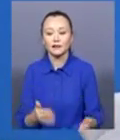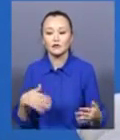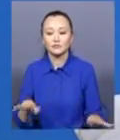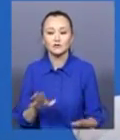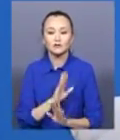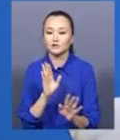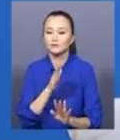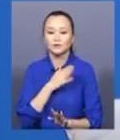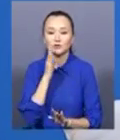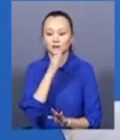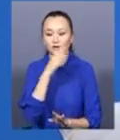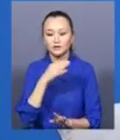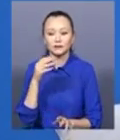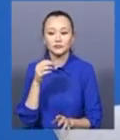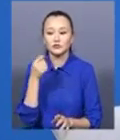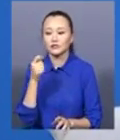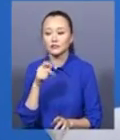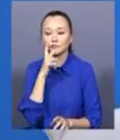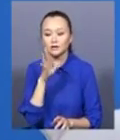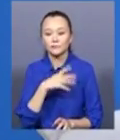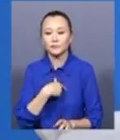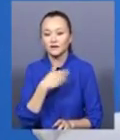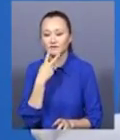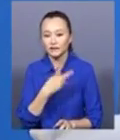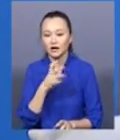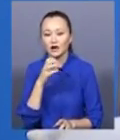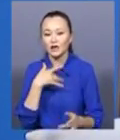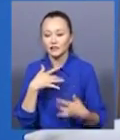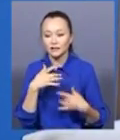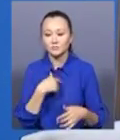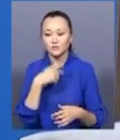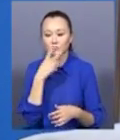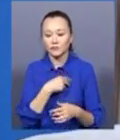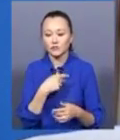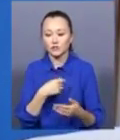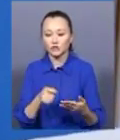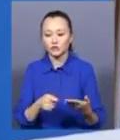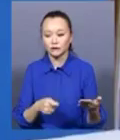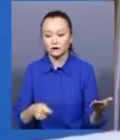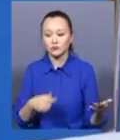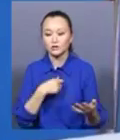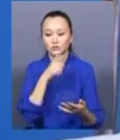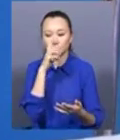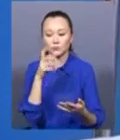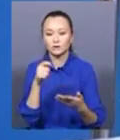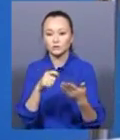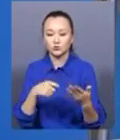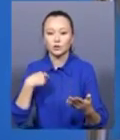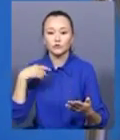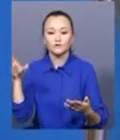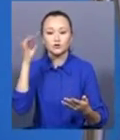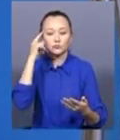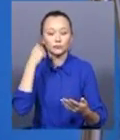мои родители никак не хотели меня видеть актрисой. Они хотели меня видеть художником. художницы, я рисовала неплохо. Угу. Им казалось, что